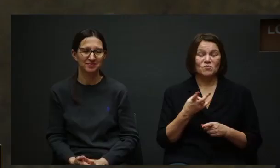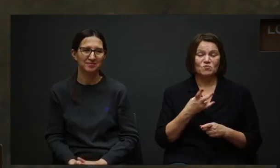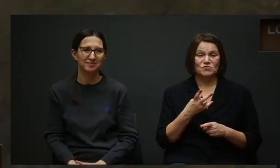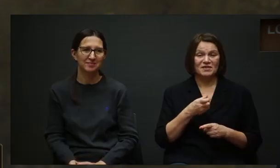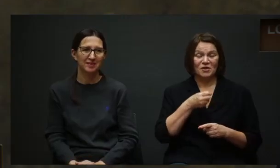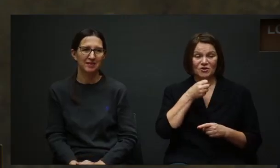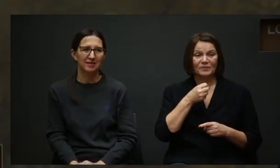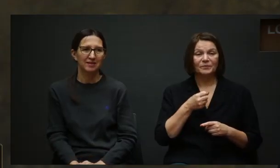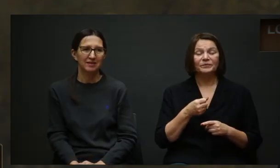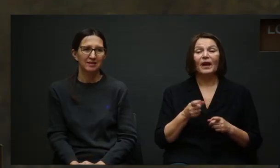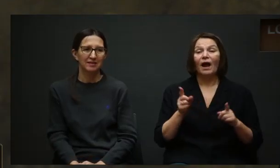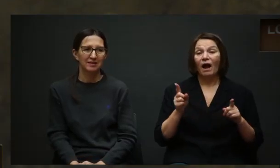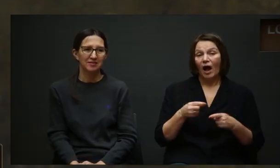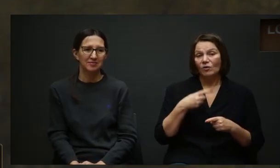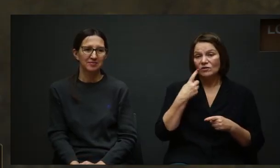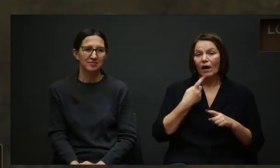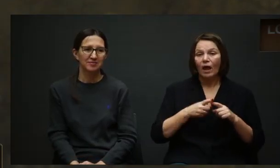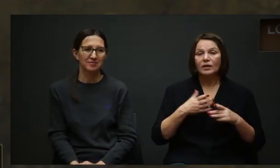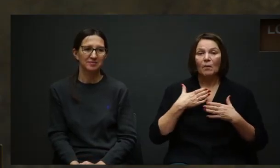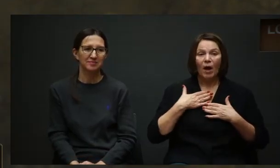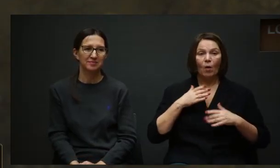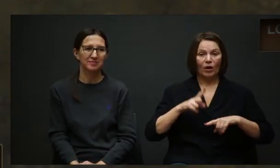держать. Короче говоря, это родное место.